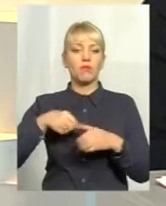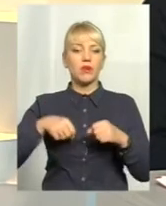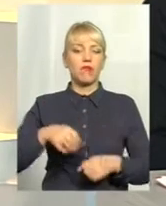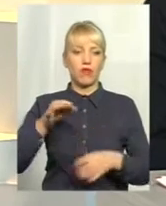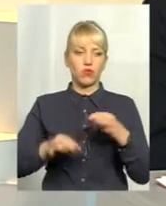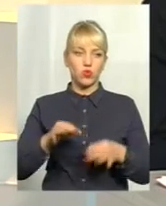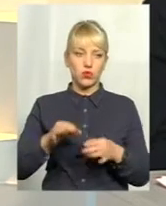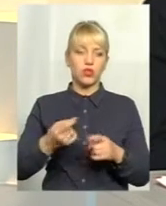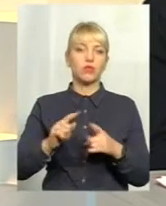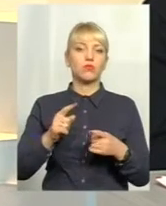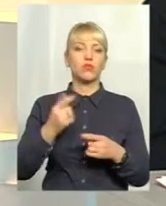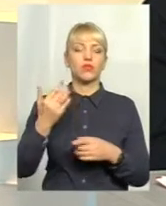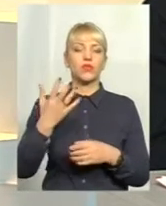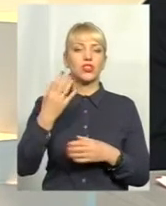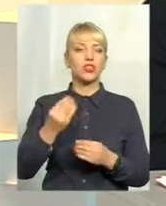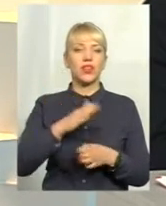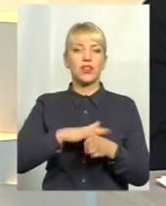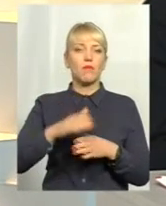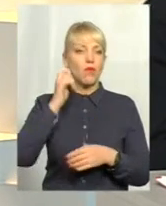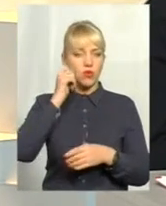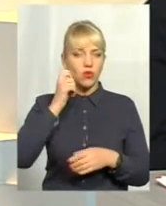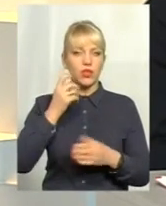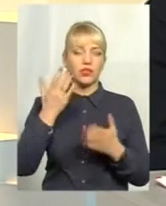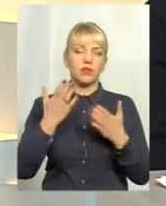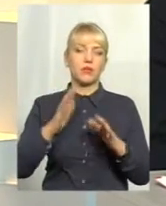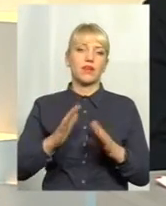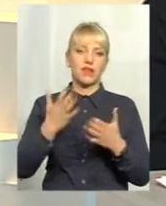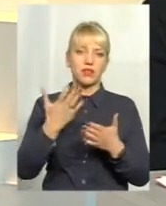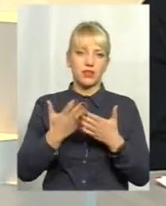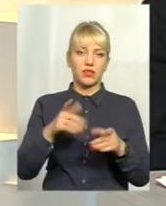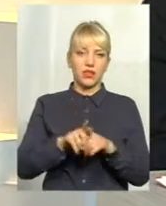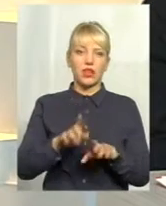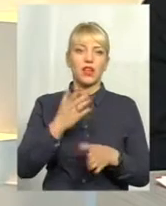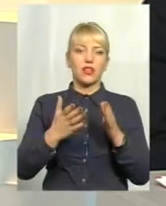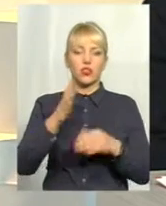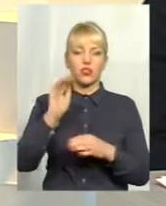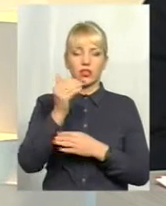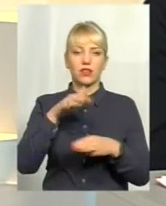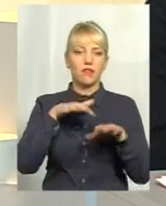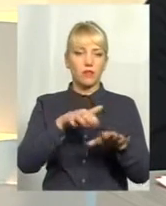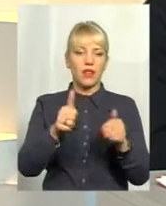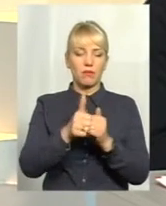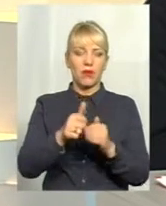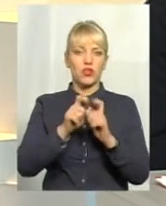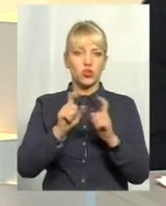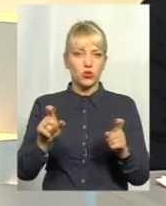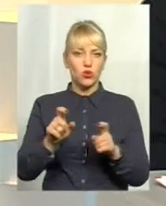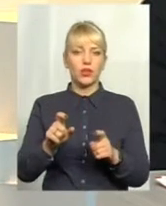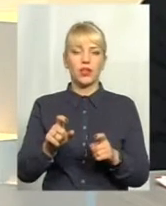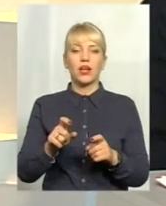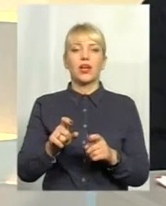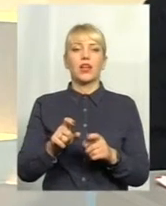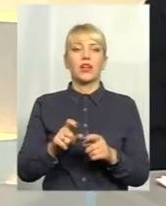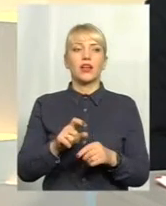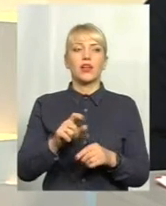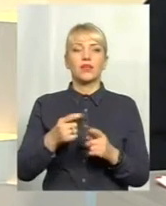так, відстояти, тому що ще неповнолітні. Але разом з тим сталося так, що дитина впала біля школи. Навряд чи вона телефонує